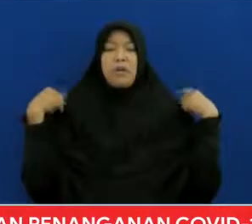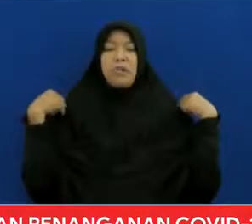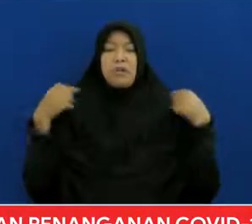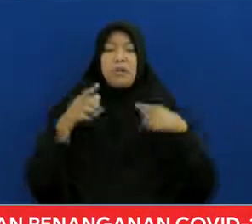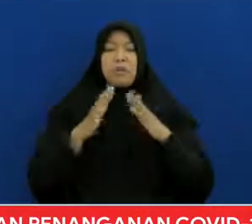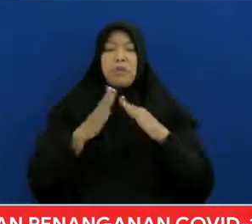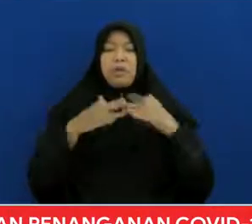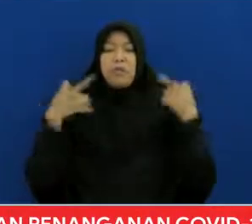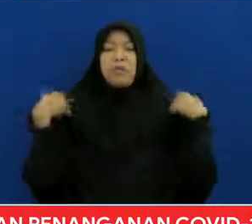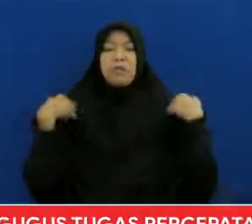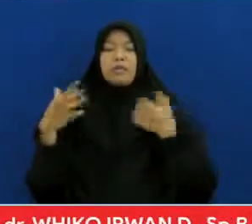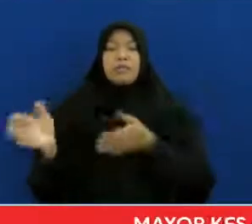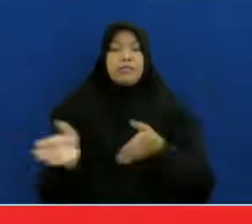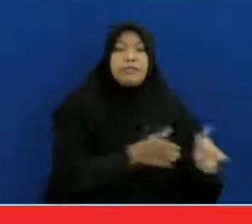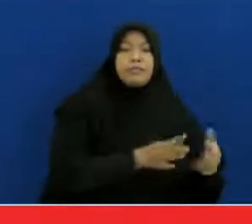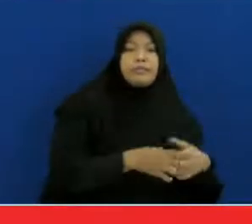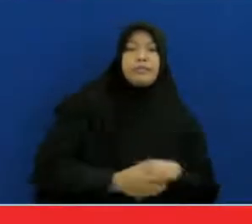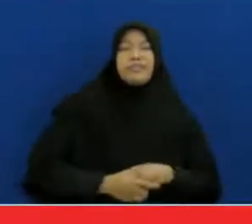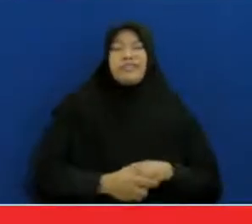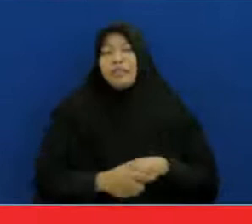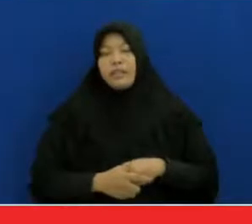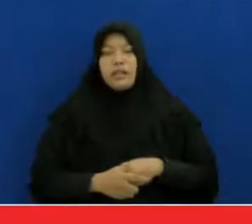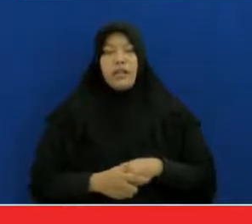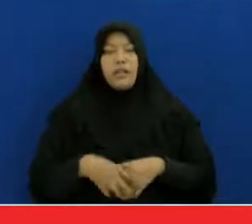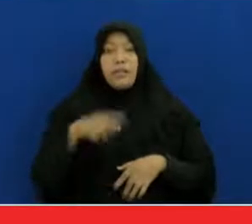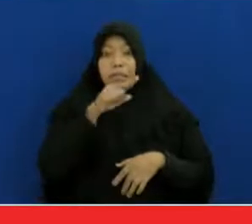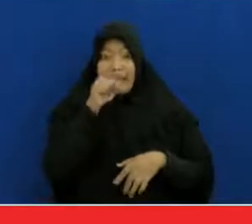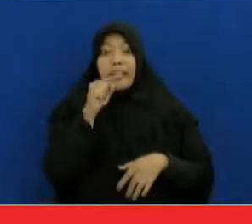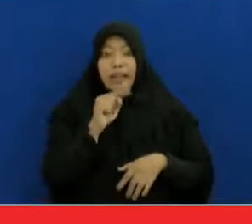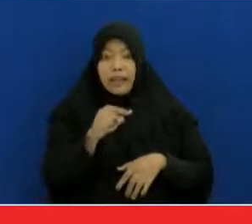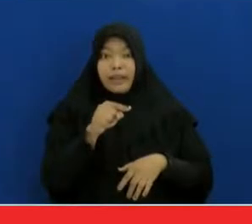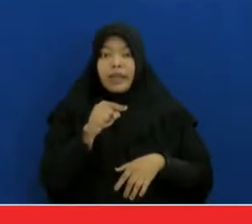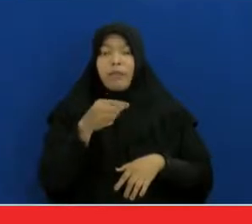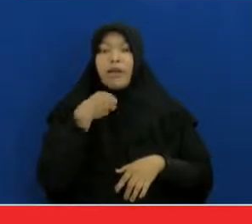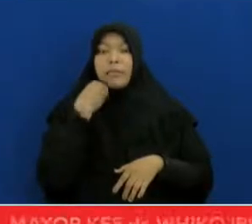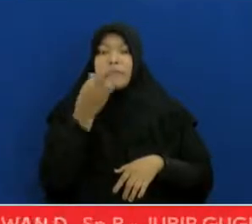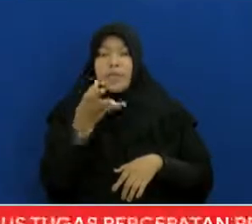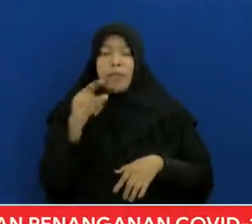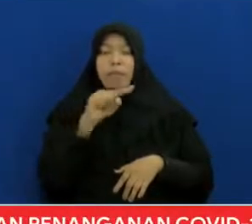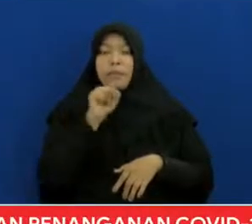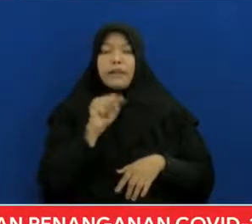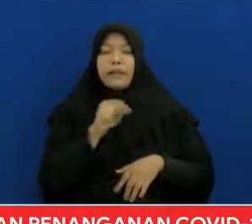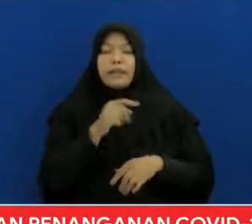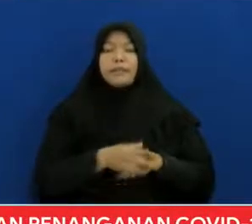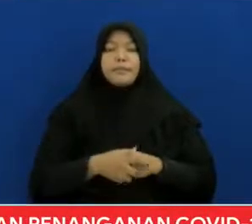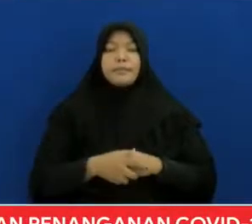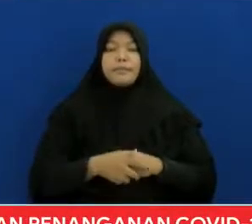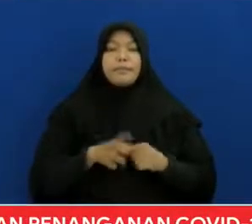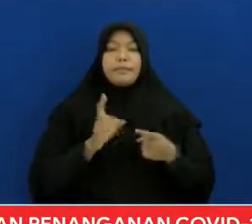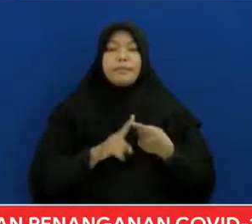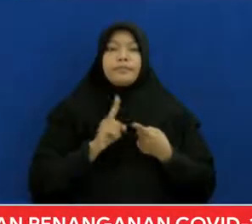Berikut ini ada pertanyaan dari pemirsa. Yang